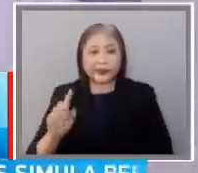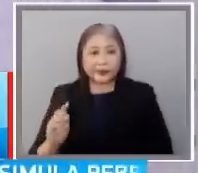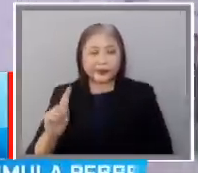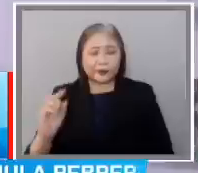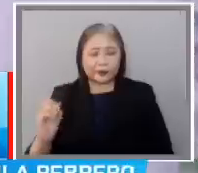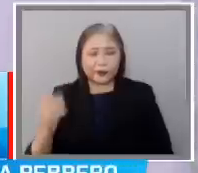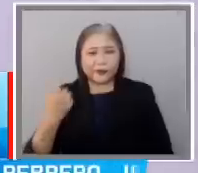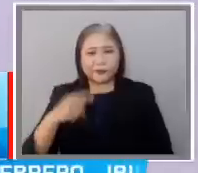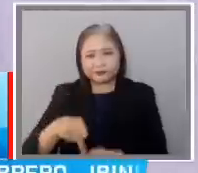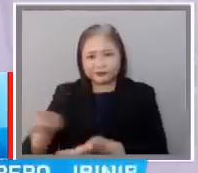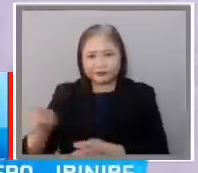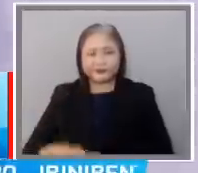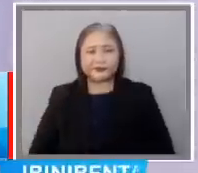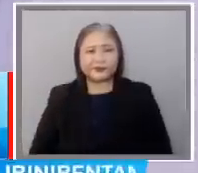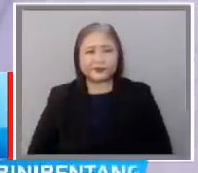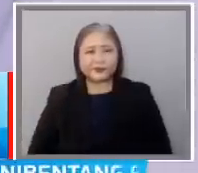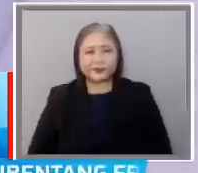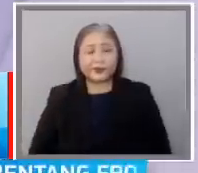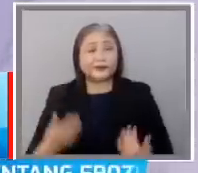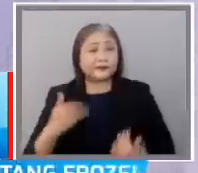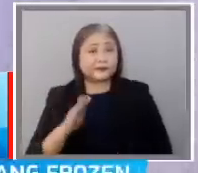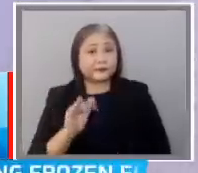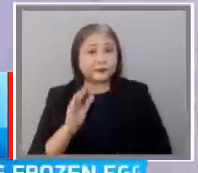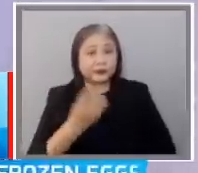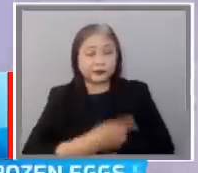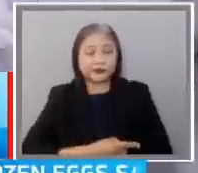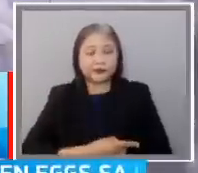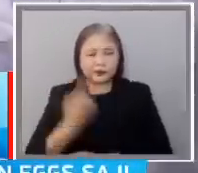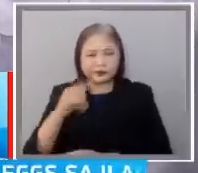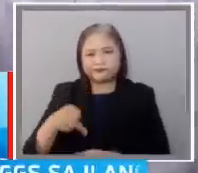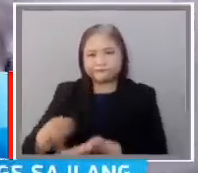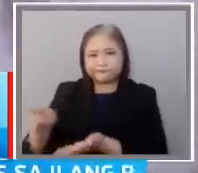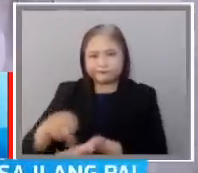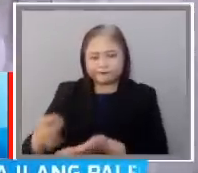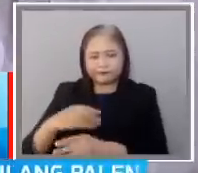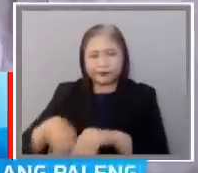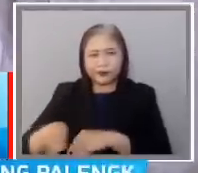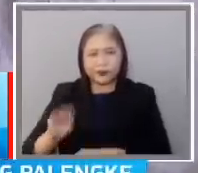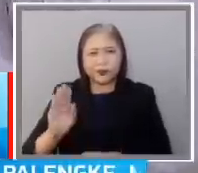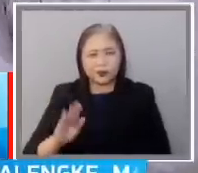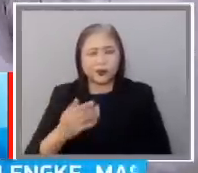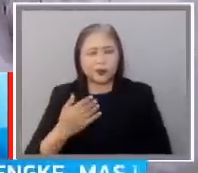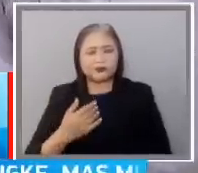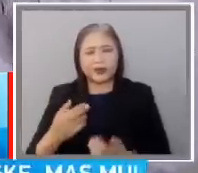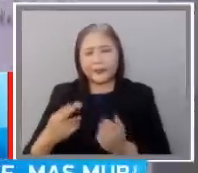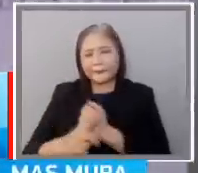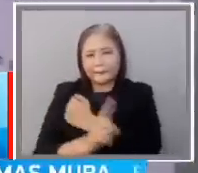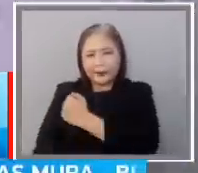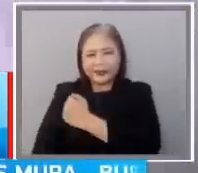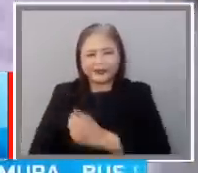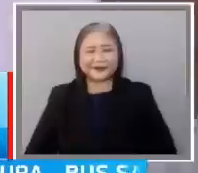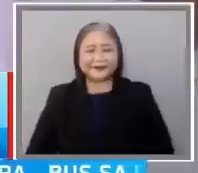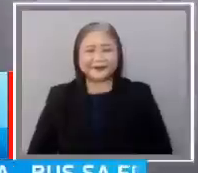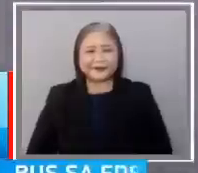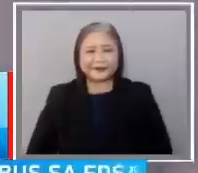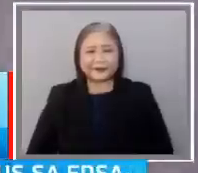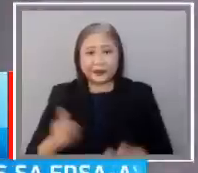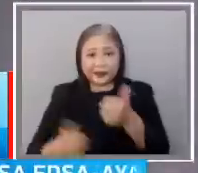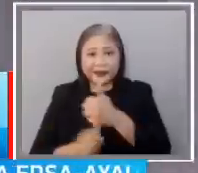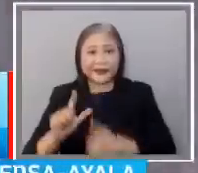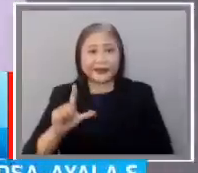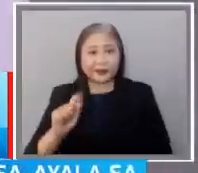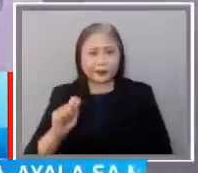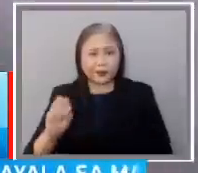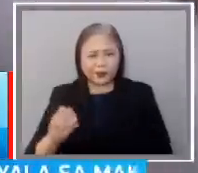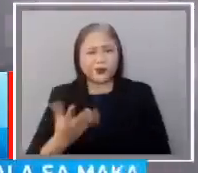May 15 araw kayo para isettle yung inyong atraso. Ayon kay LTO Chief Assistant Secretary J.R. Tugade, iwas kotong daw